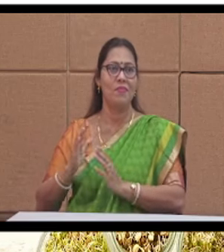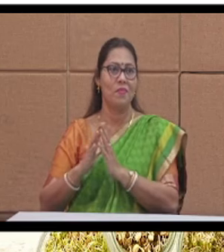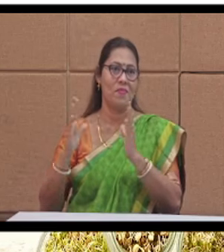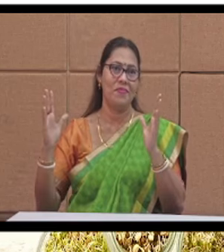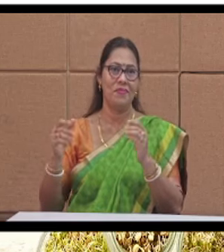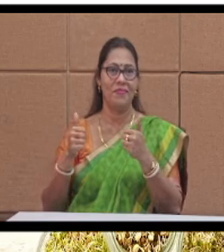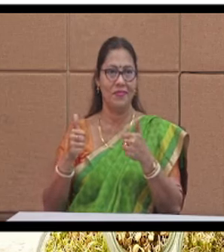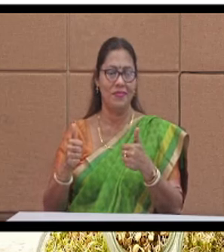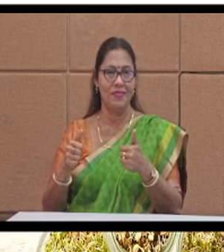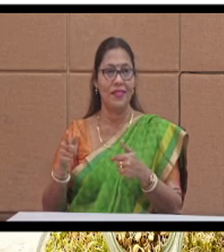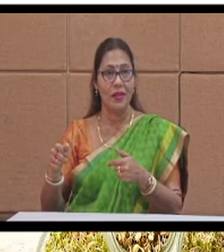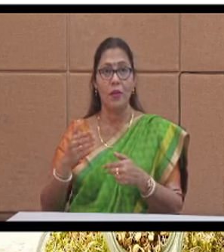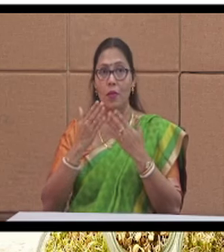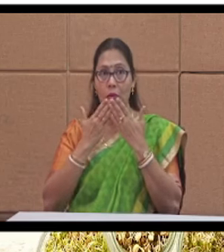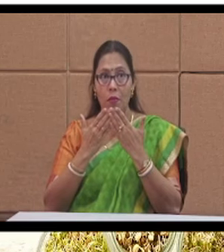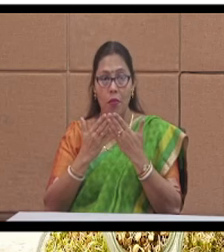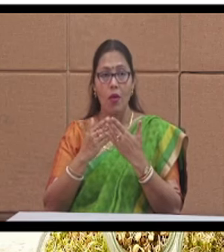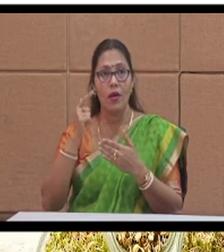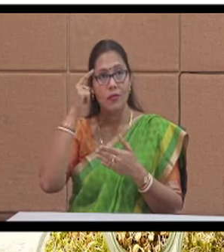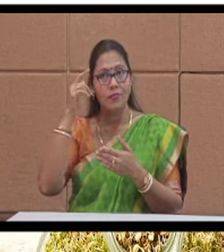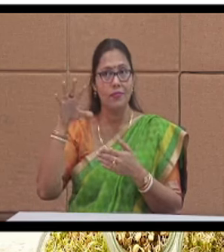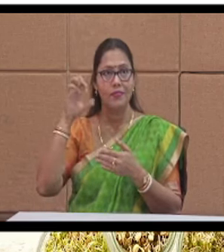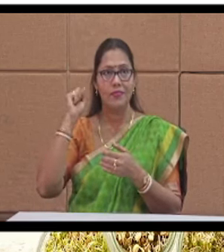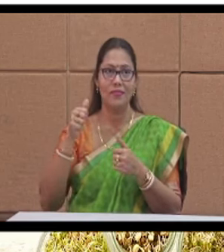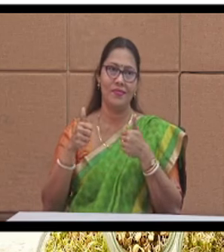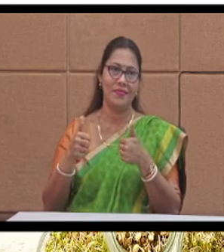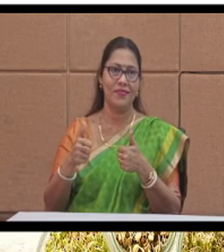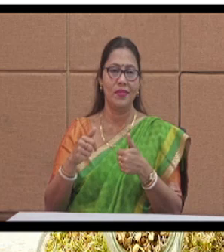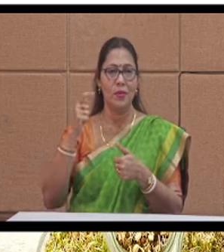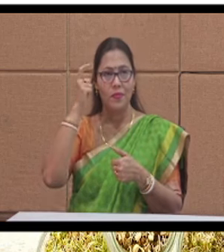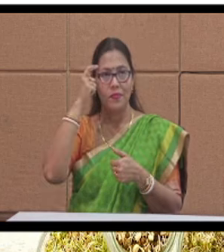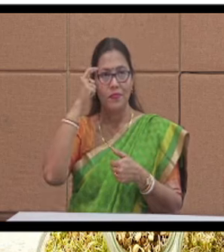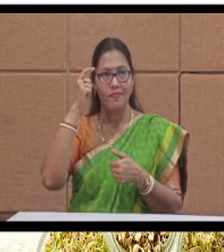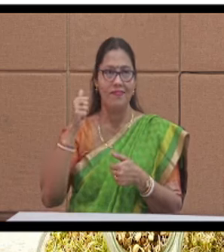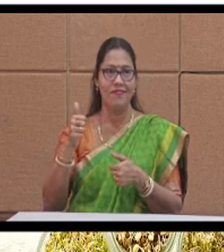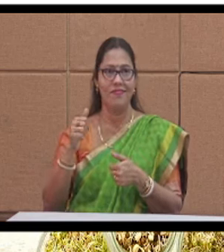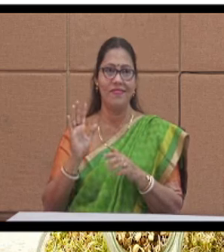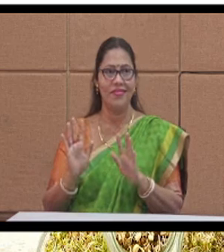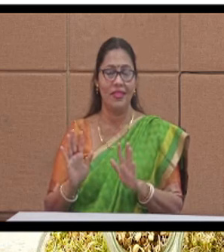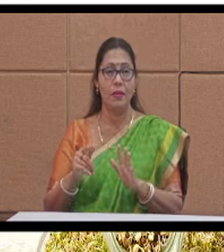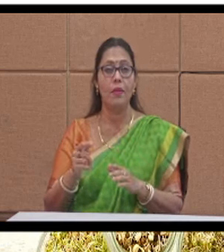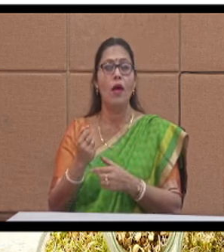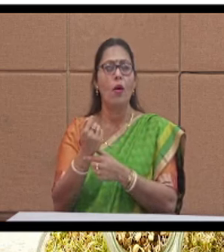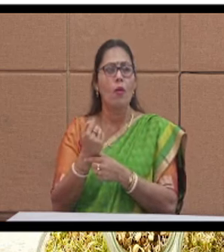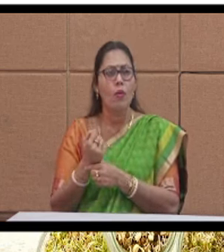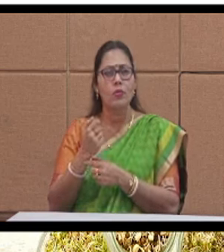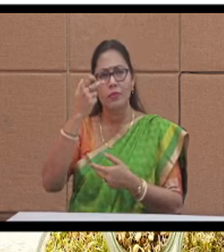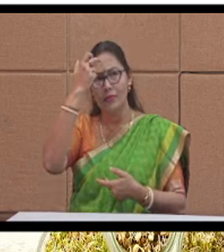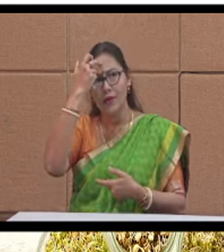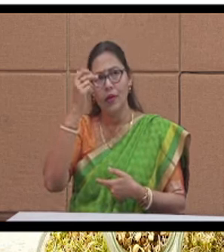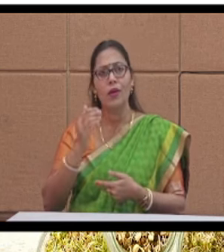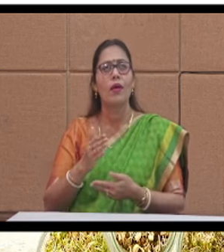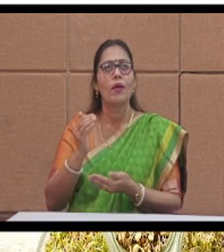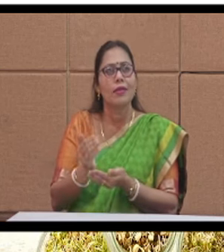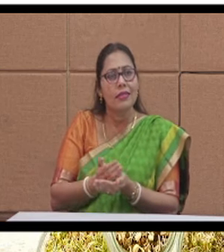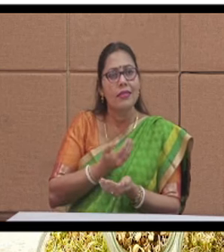যাবে খুব সহজেই পড়াশোনা শিখে ফেলবে খুব সহজেই তুমি যেকোনো রোগের সঙ্গে